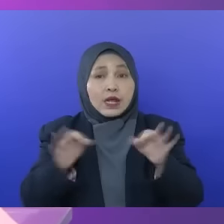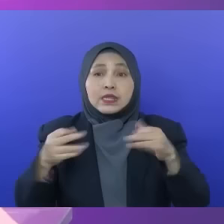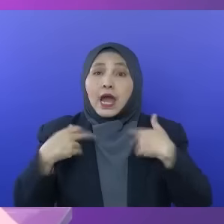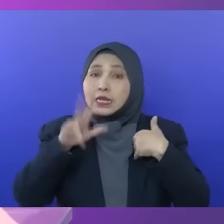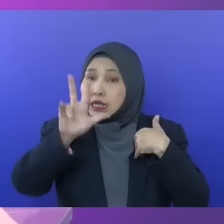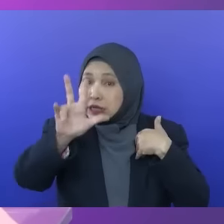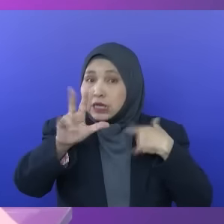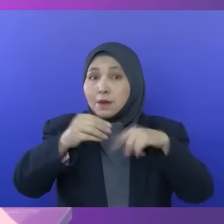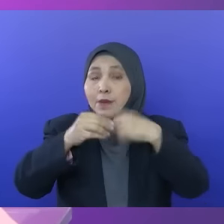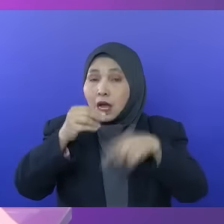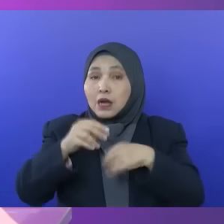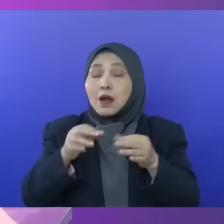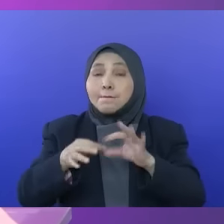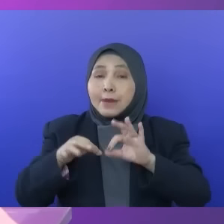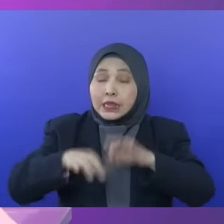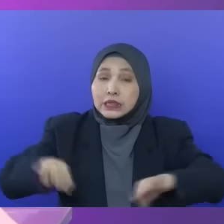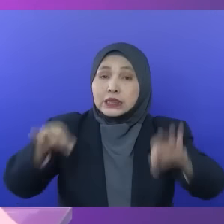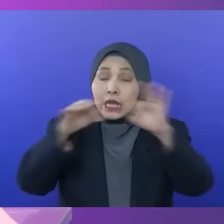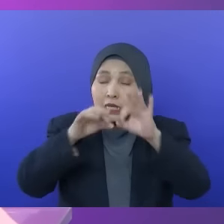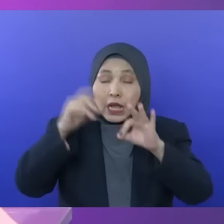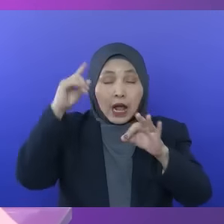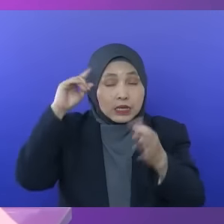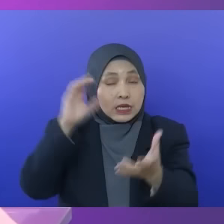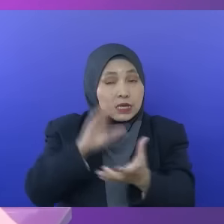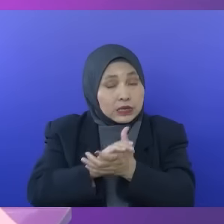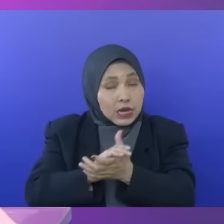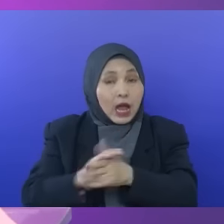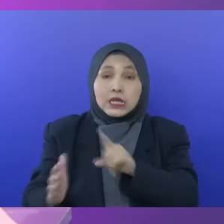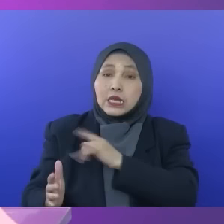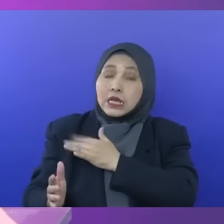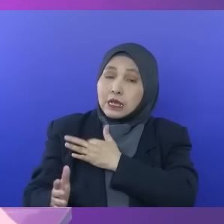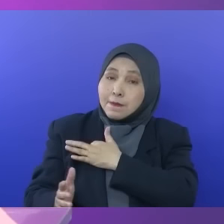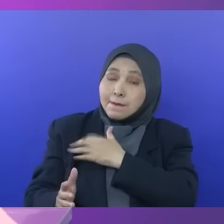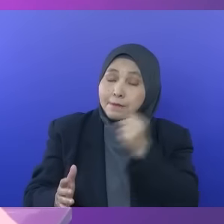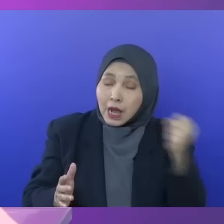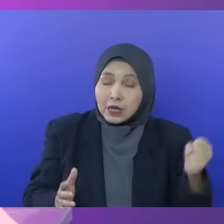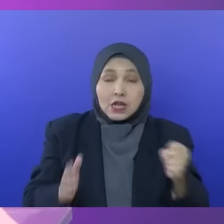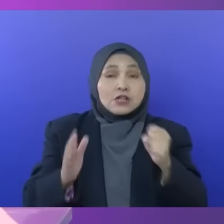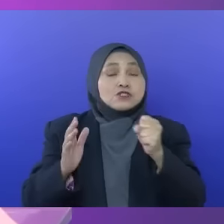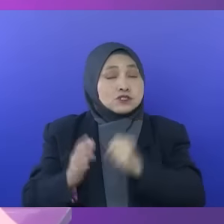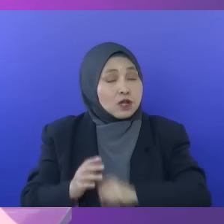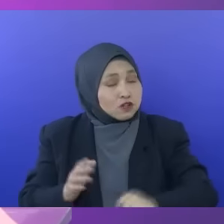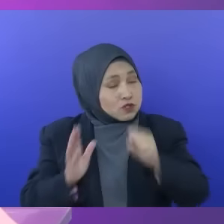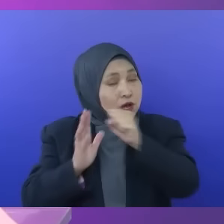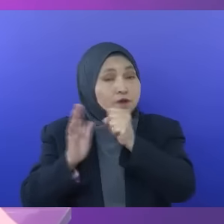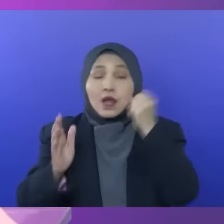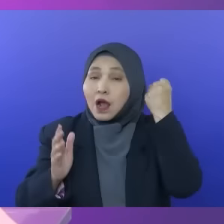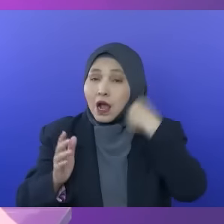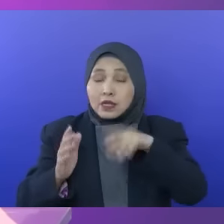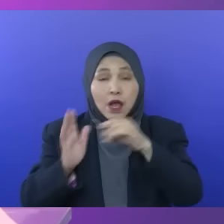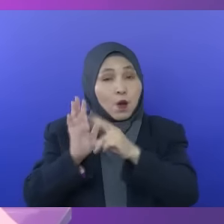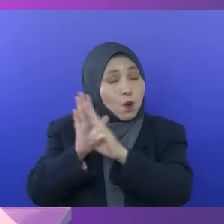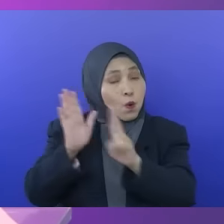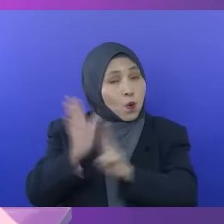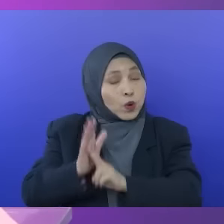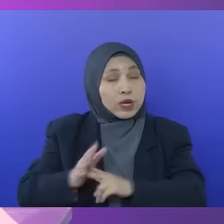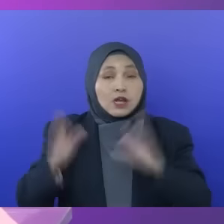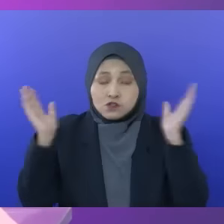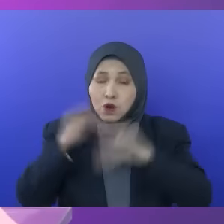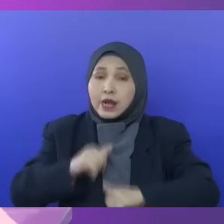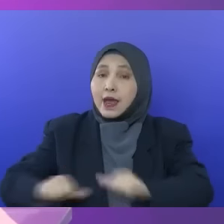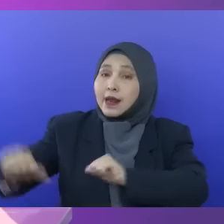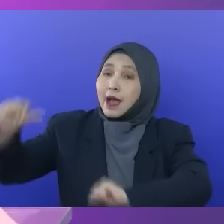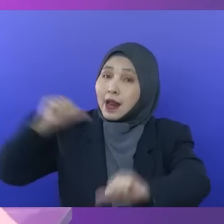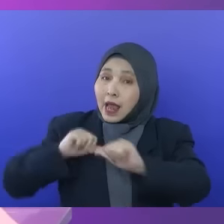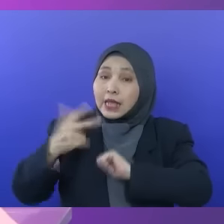komponen penting yaitu berkaitan dengan Akidah Iman berkaitan dengan syariat ibadah dan yang ketiganya berkaitan dengan akhlak tiga kali